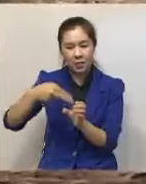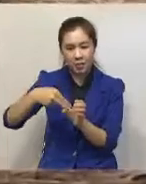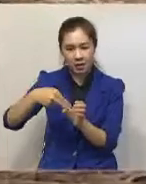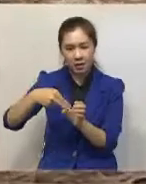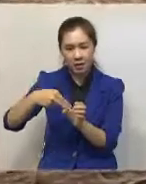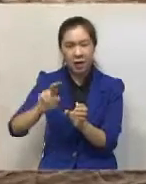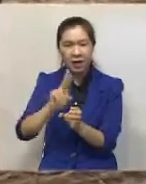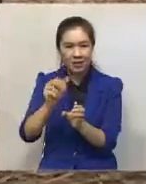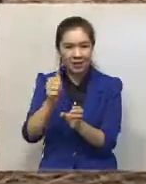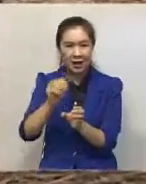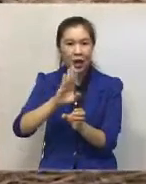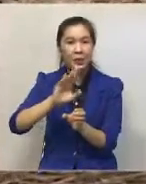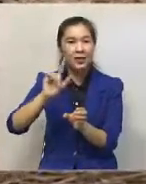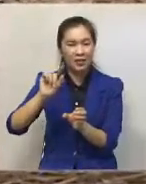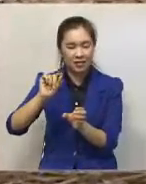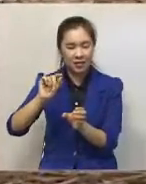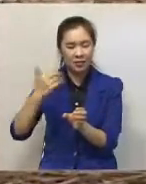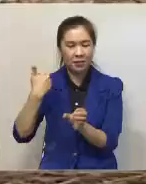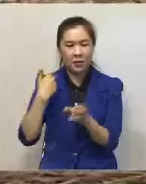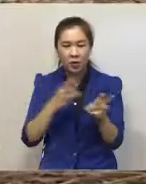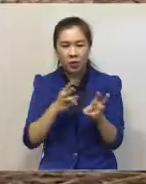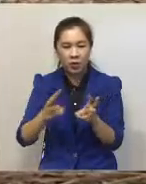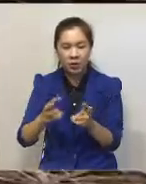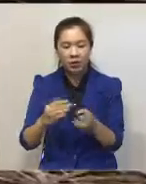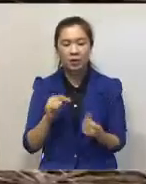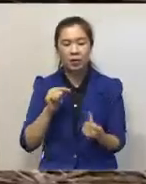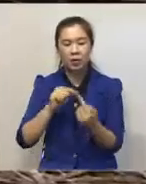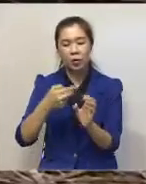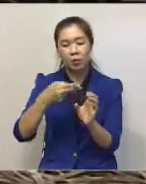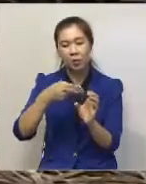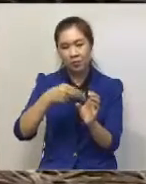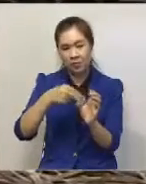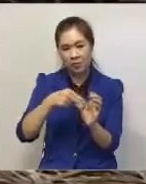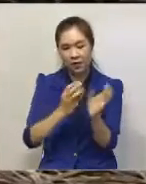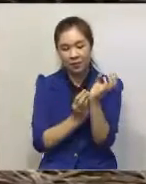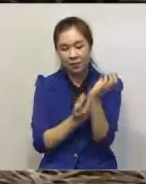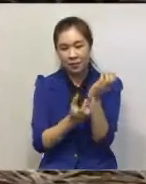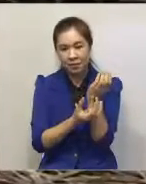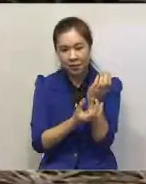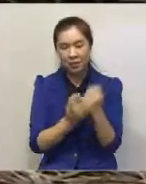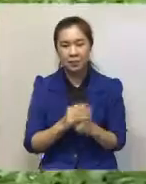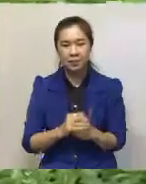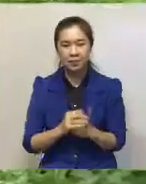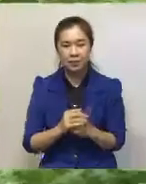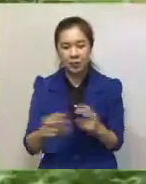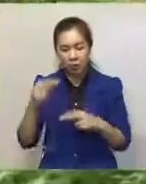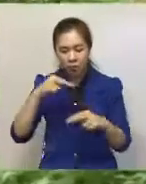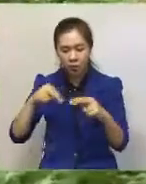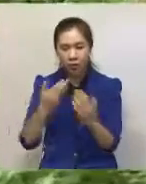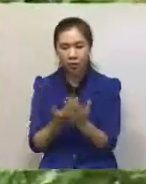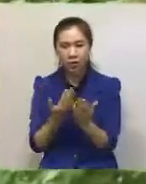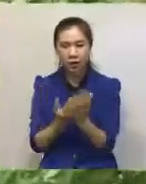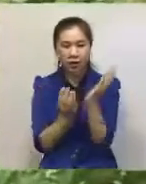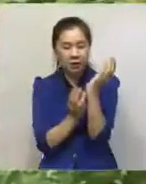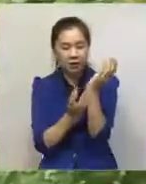มันดีเซลหมุนเร็ว B20 ได้เพื่อขยายช่องทางรองรับผลผลิตน้ำมันปาล์มดิบซึ่งก็จะช่วยรักษาเสถียรภาพราคา